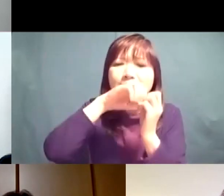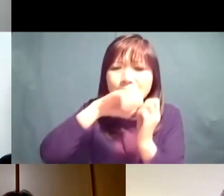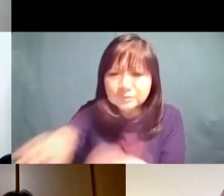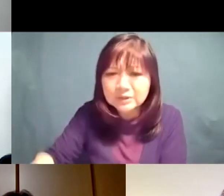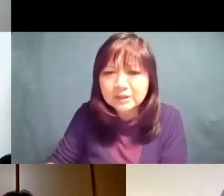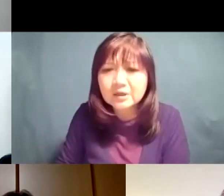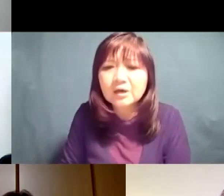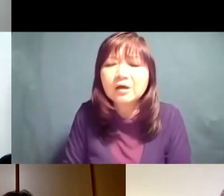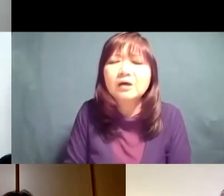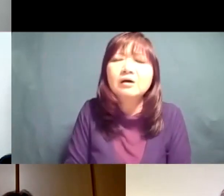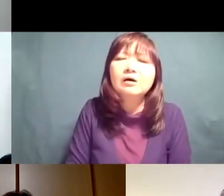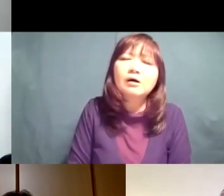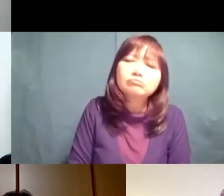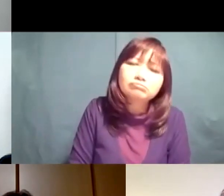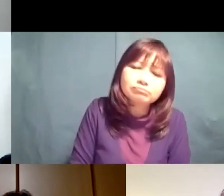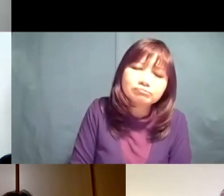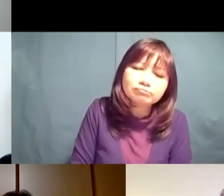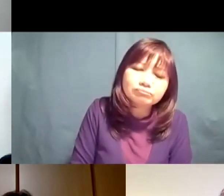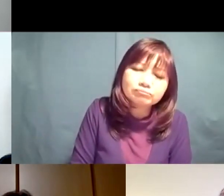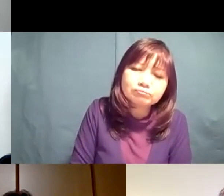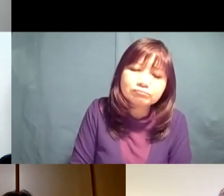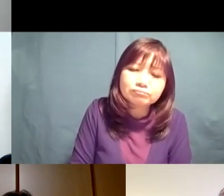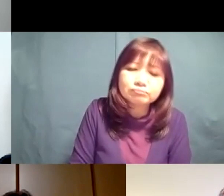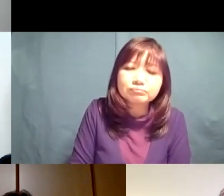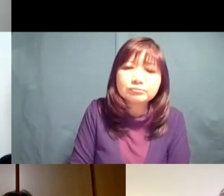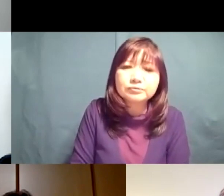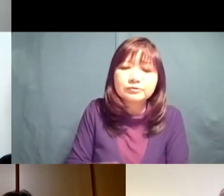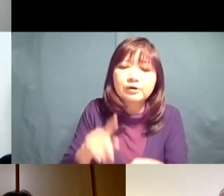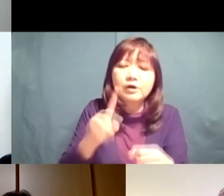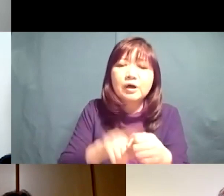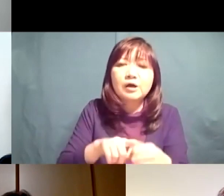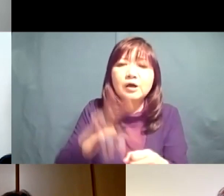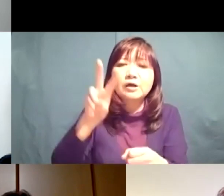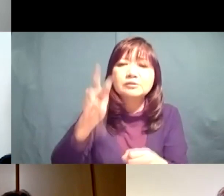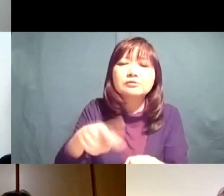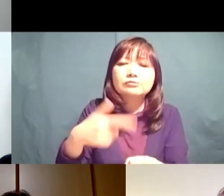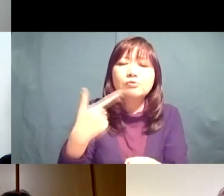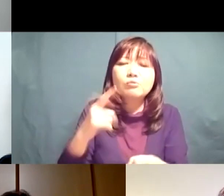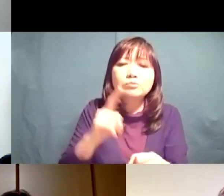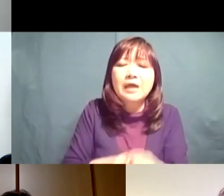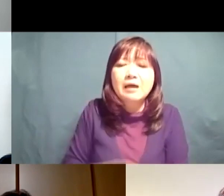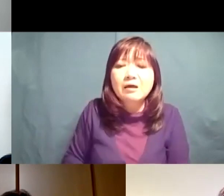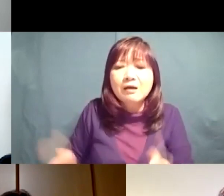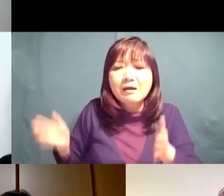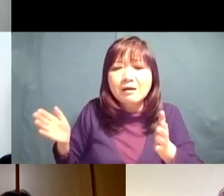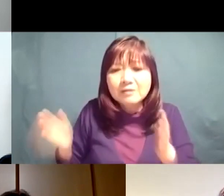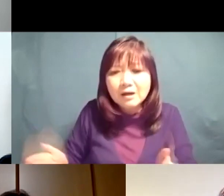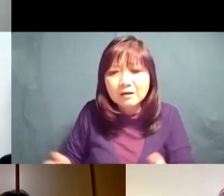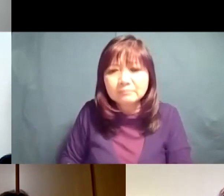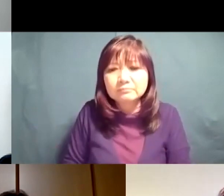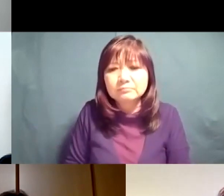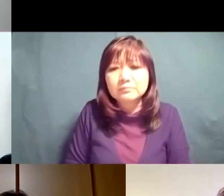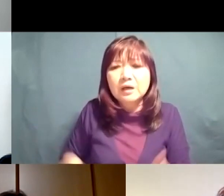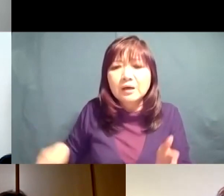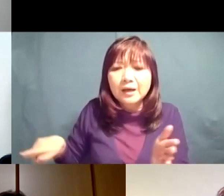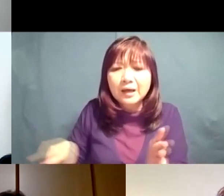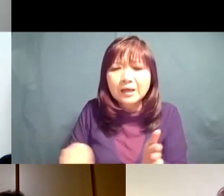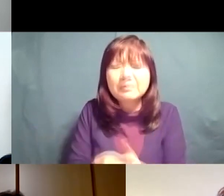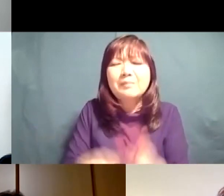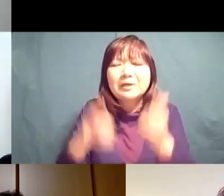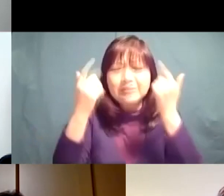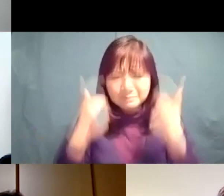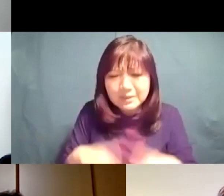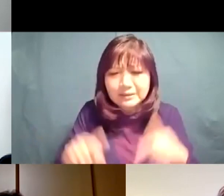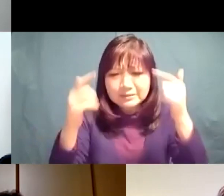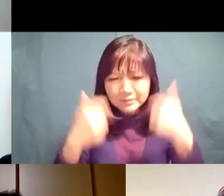見殺し、このことでこの26年間自